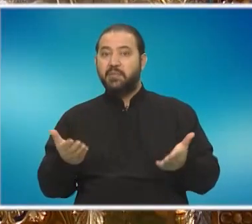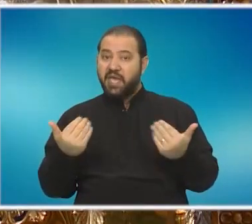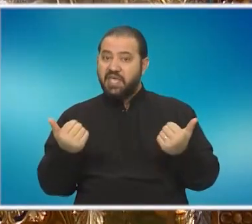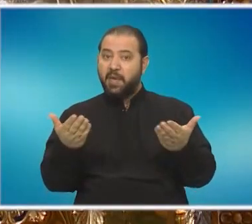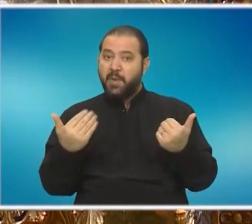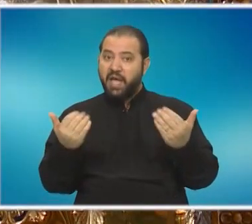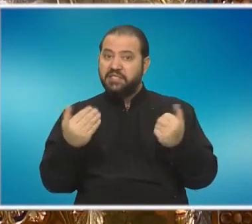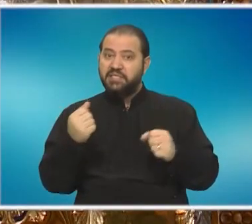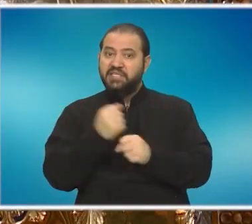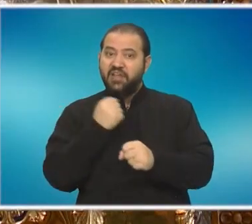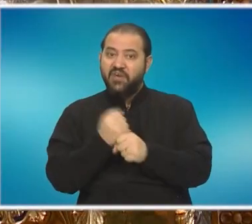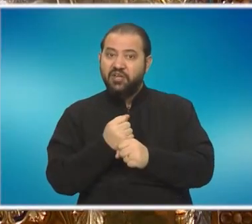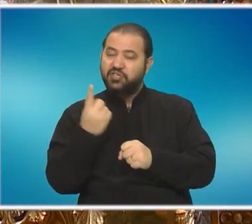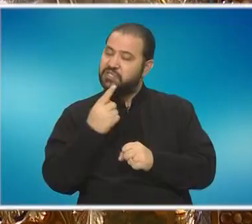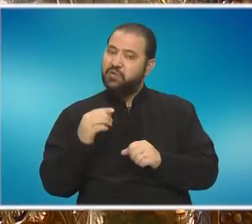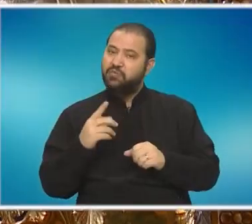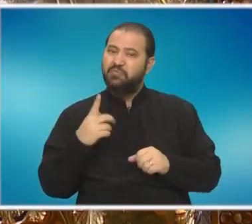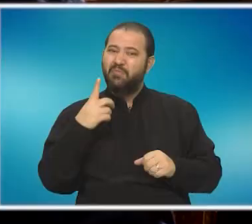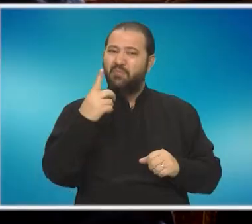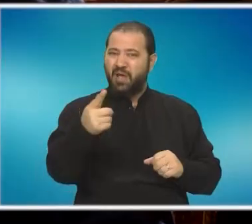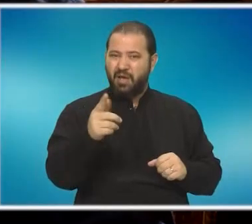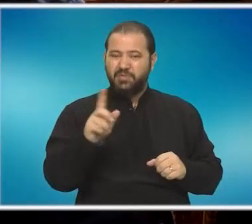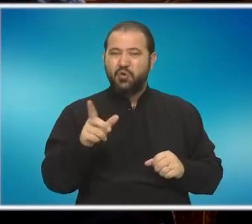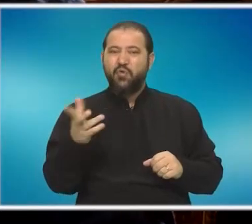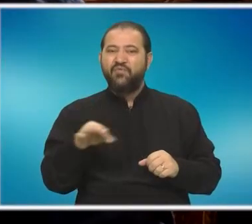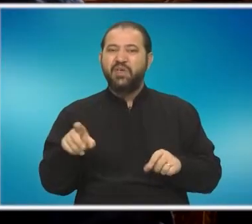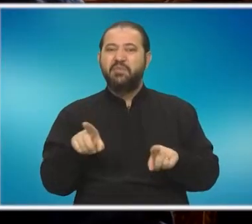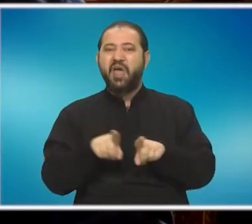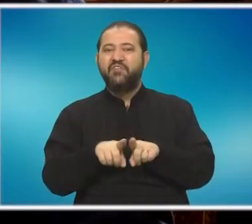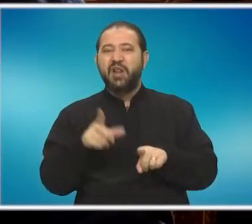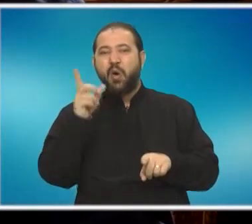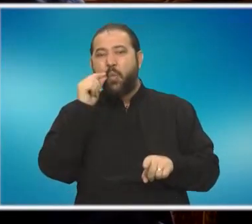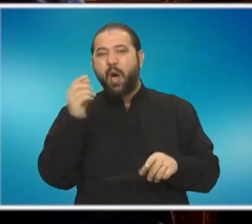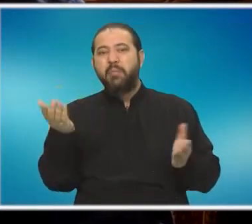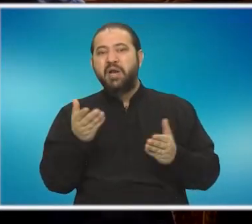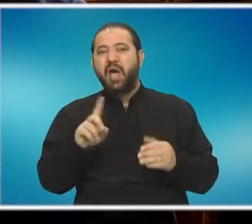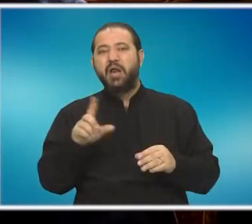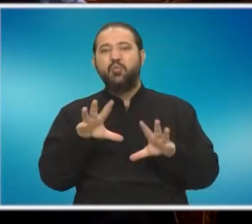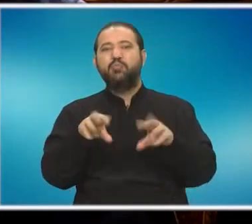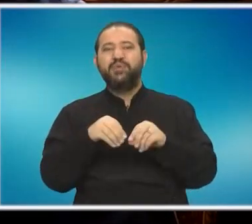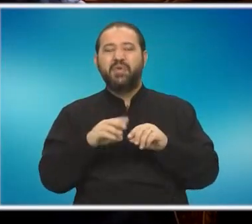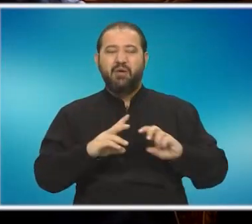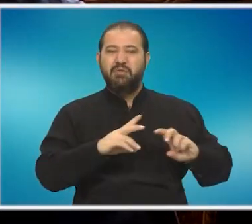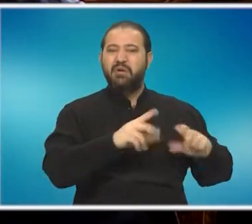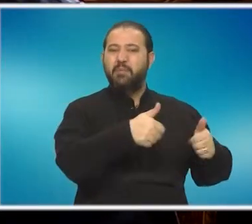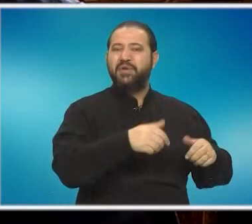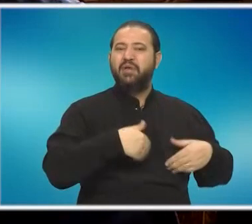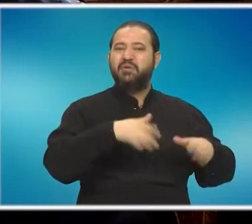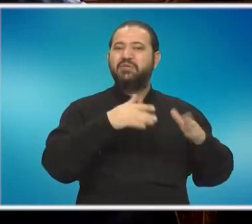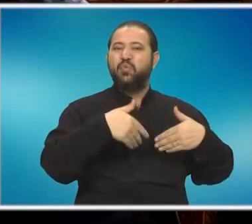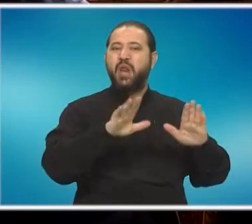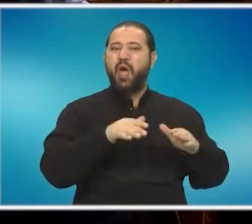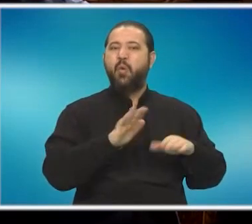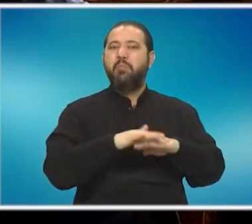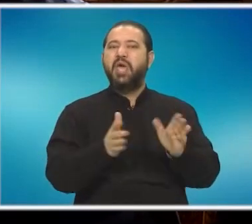facem, atunci să nu ne alăturăm. Să nu fim ca cei care nu numai că nu îl primeau, dar și îl zgâneau pe